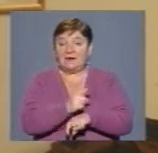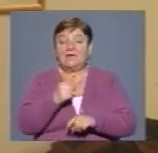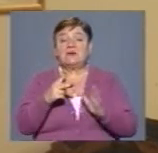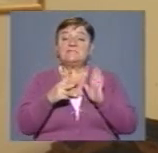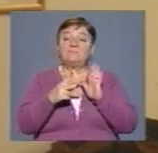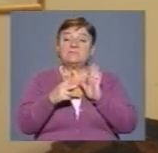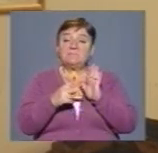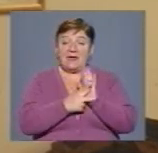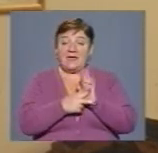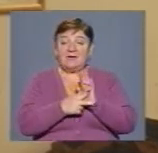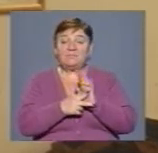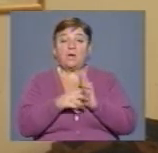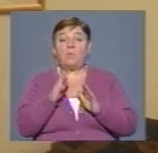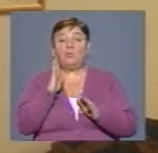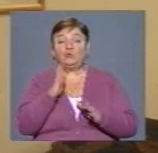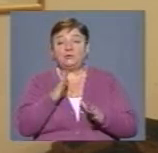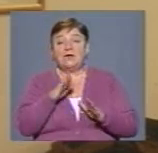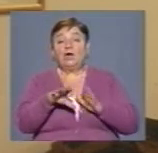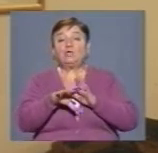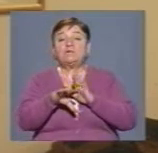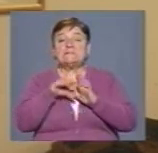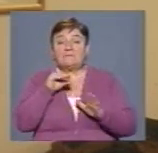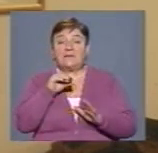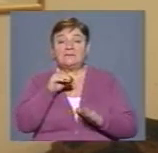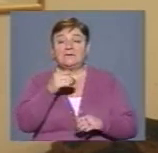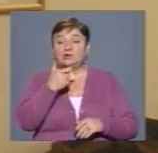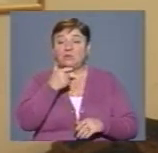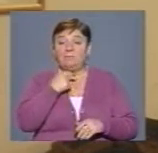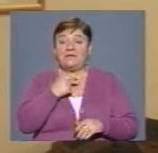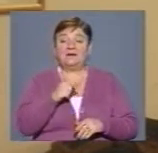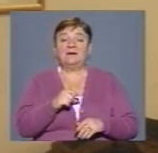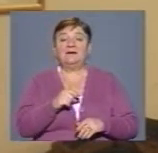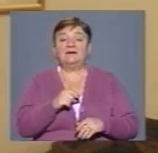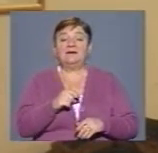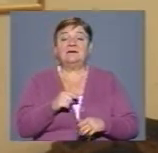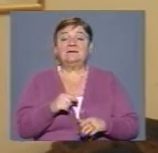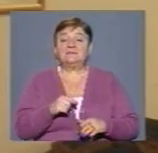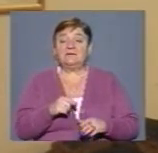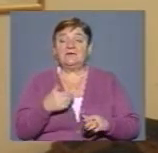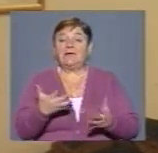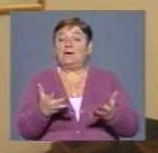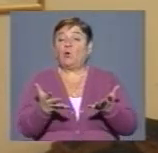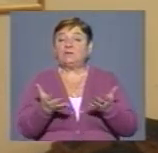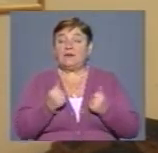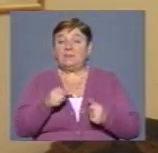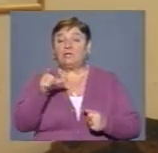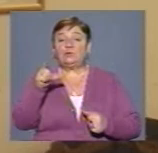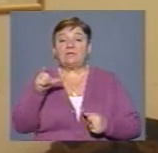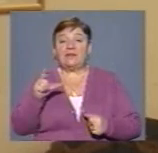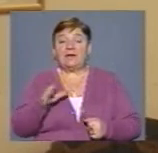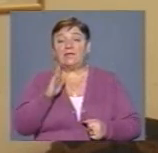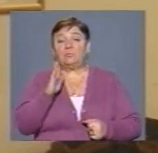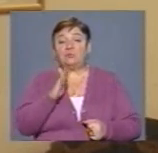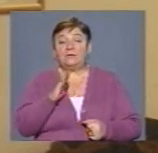8 героїнь будуть доставати собі одну з 8 героїнь, отримає людина і буде проживати